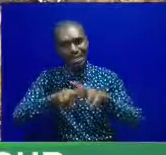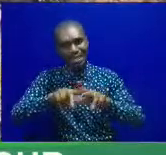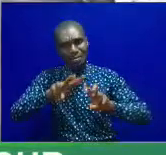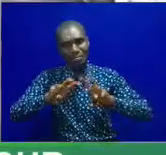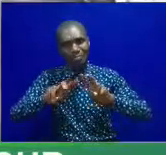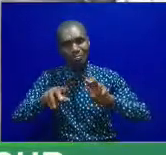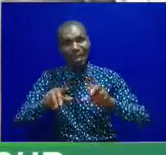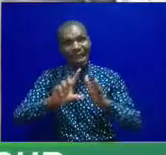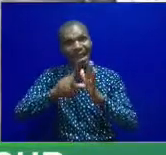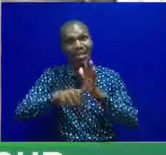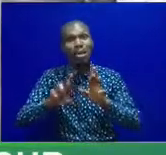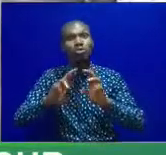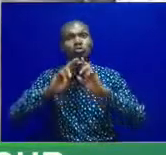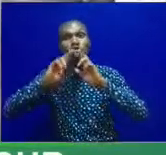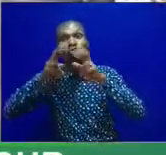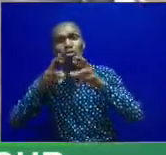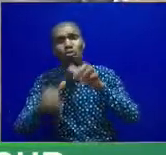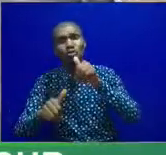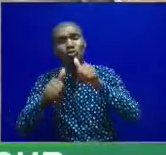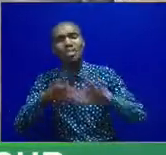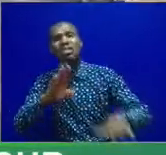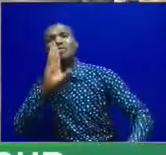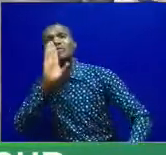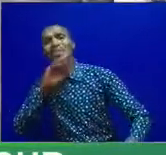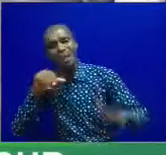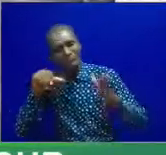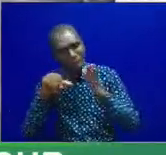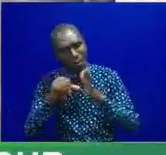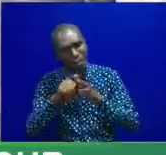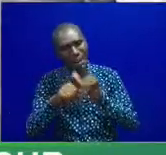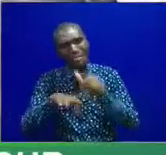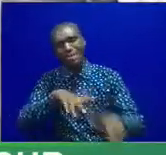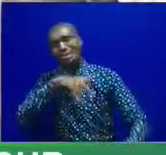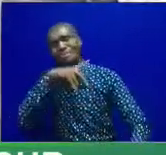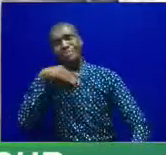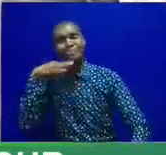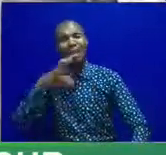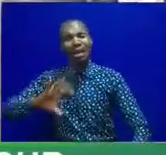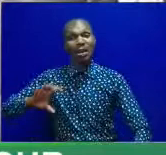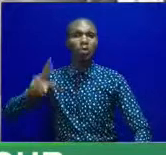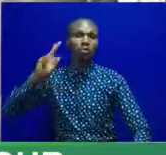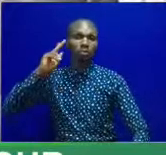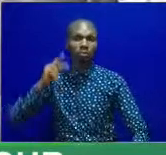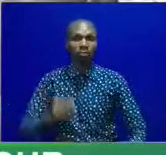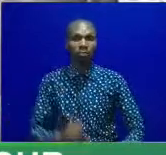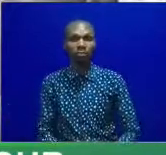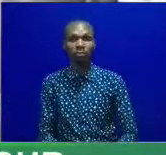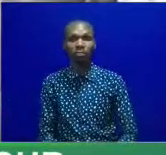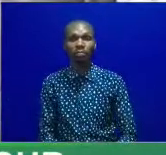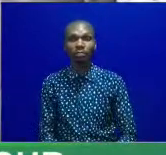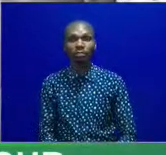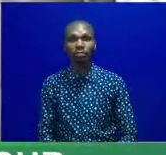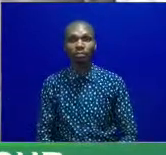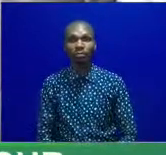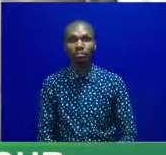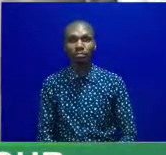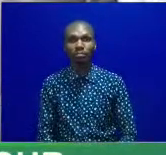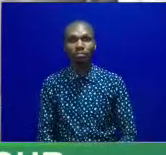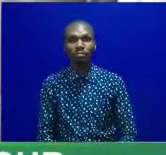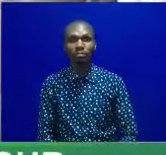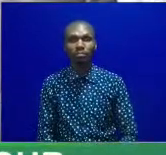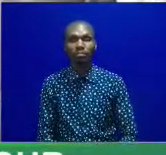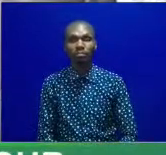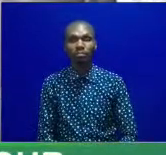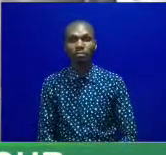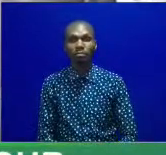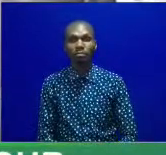na oroboti uraj ko barugukora ebikorwa buna ebyo ime county eyo ya Kisi. Kuripotere